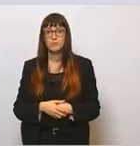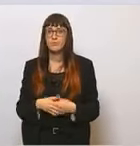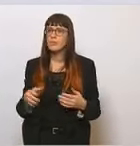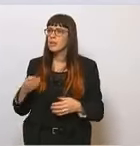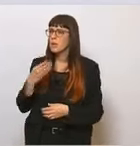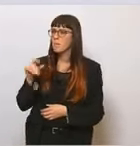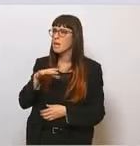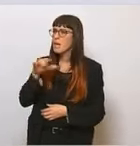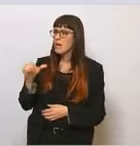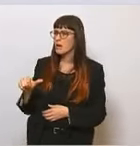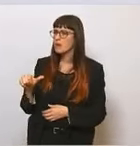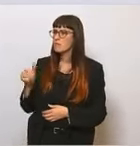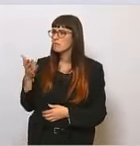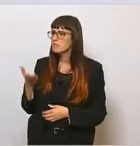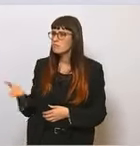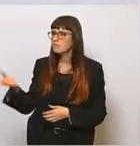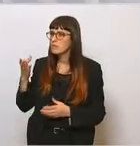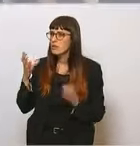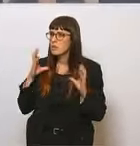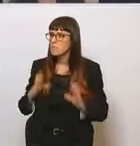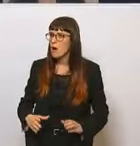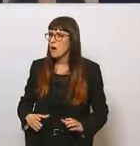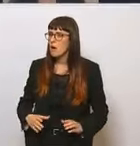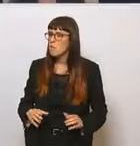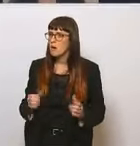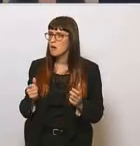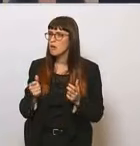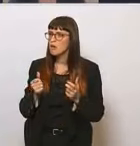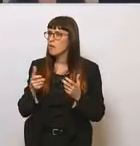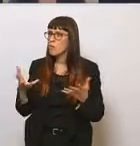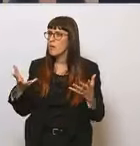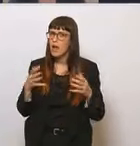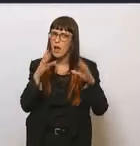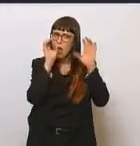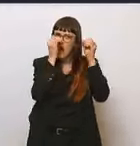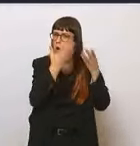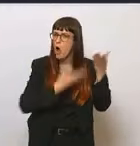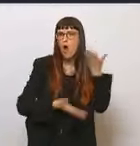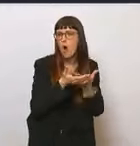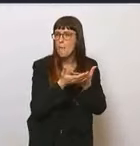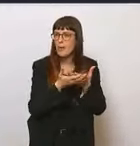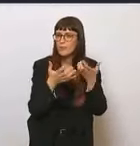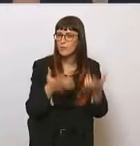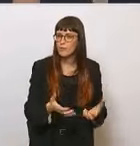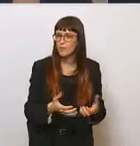adhérents veulent devenir les nouveaux Google, et combien veulent juste